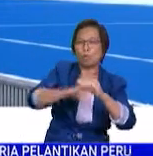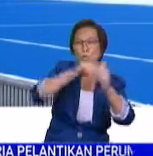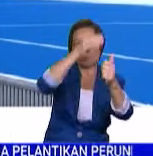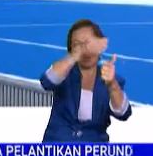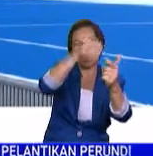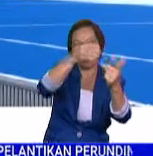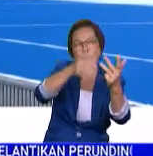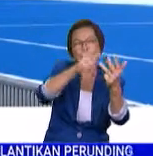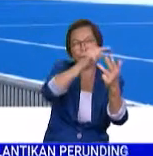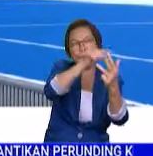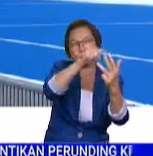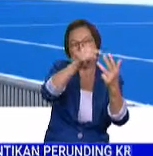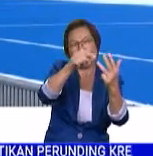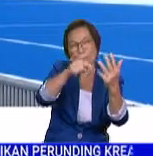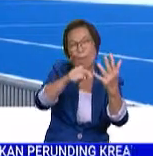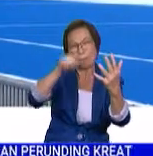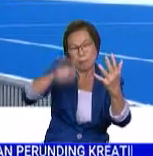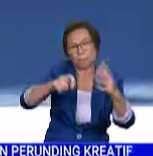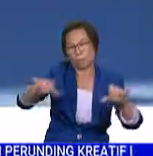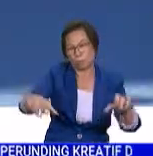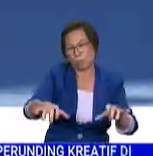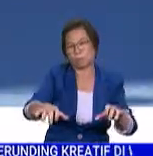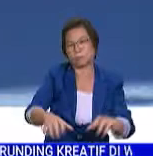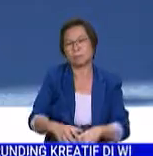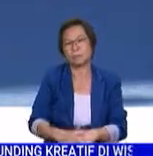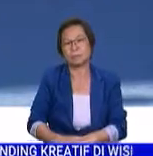kena, masih kena buat lah.